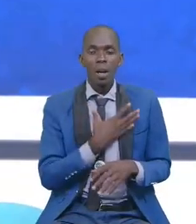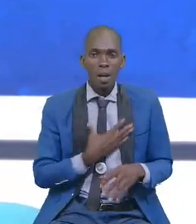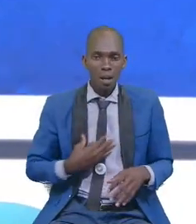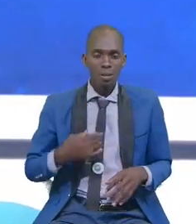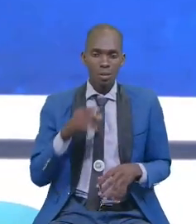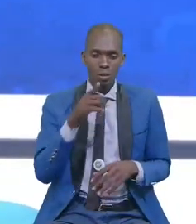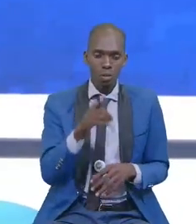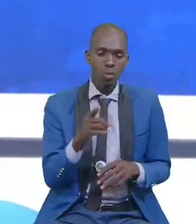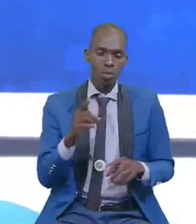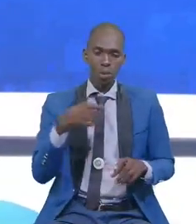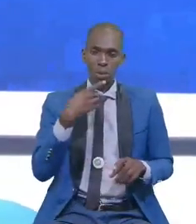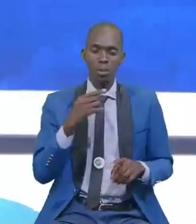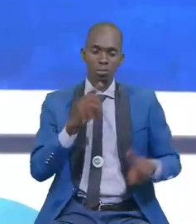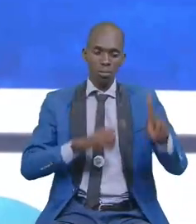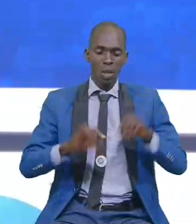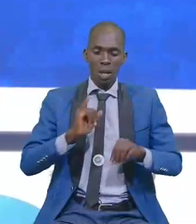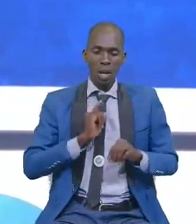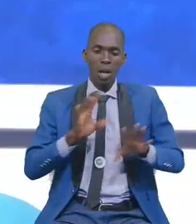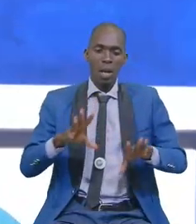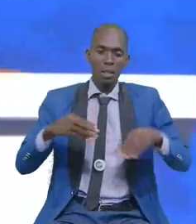J'accepte, je reconnais,